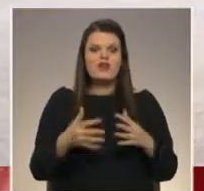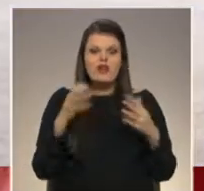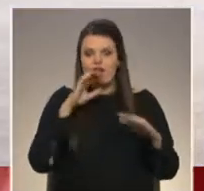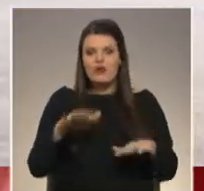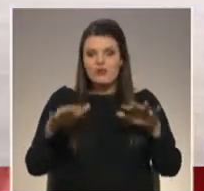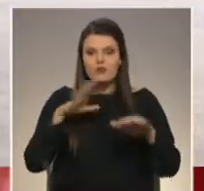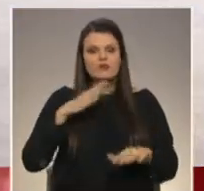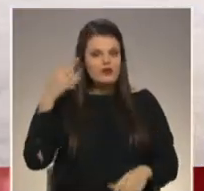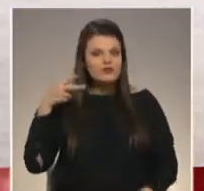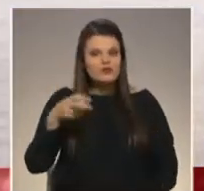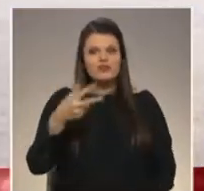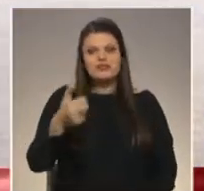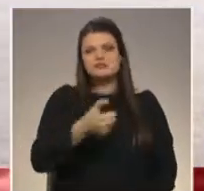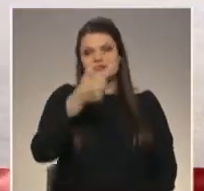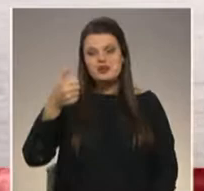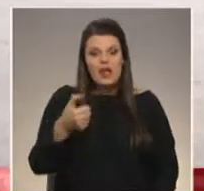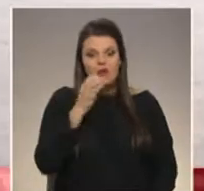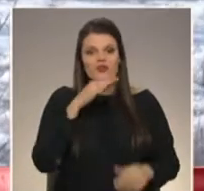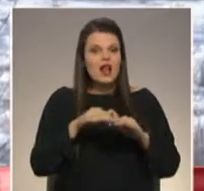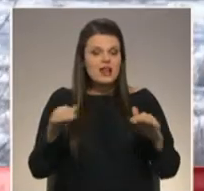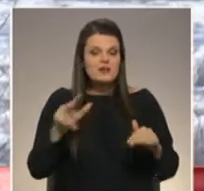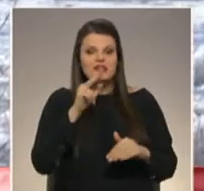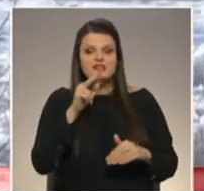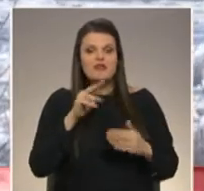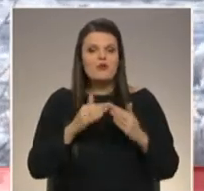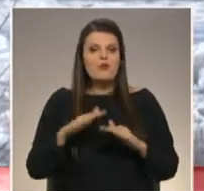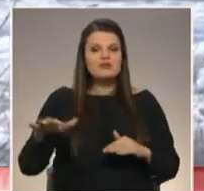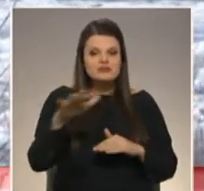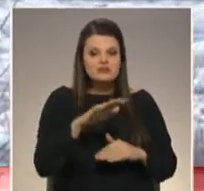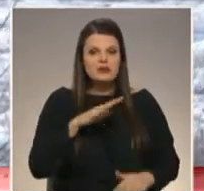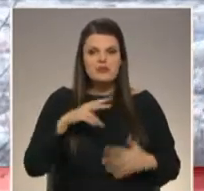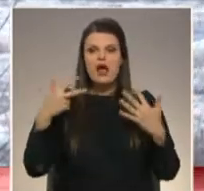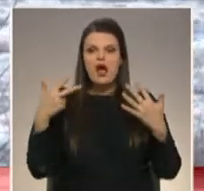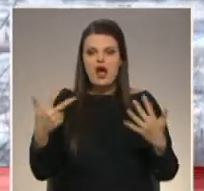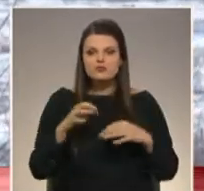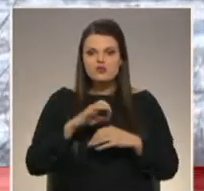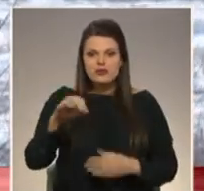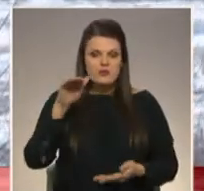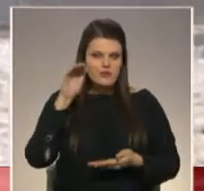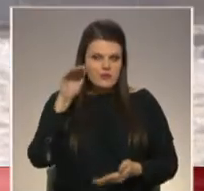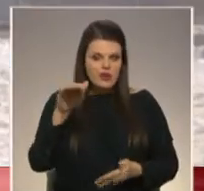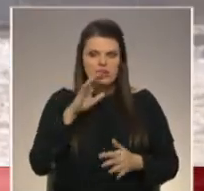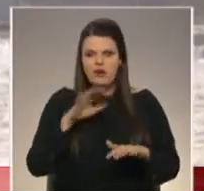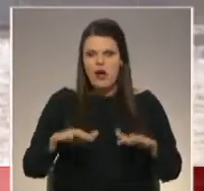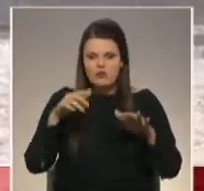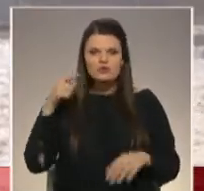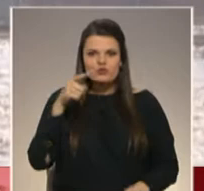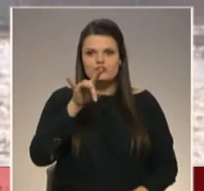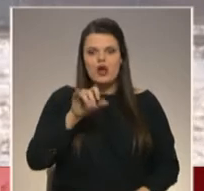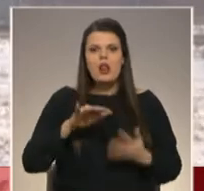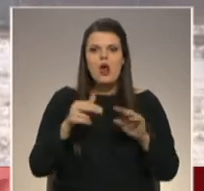bija 2013. Gadā, kad ūdens līmenis Daugavā pie Daugavpils pilsētas sasniedz aptuveni 8 metru atzīmi un apludināja gandrīz 1000